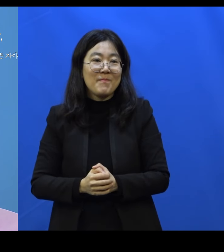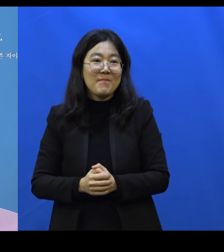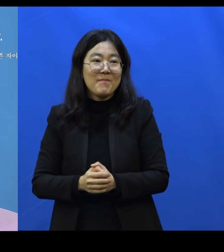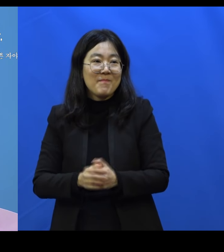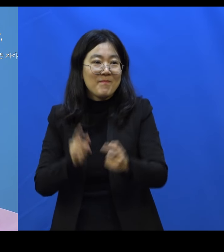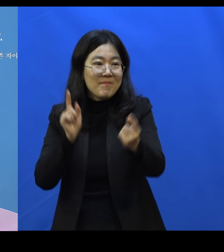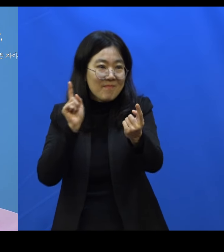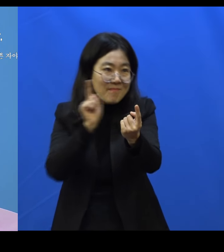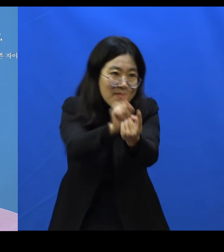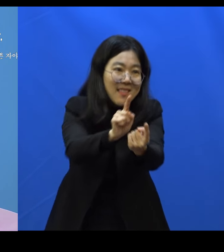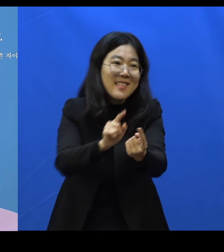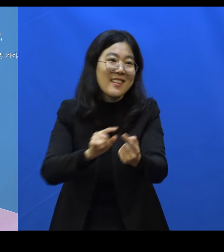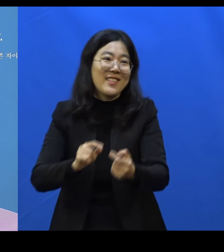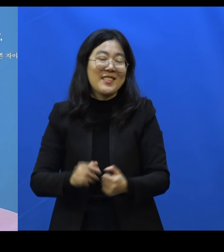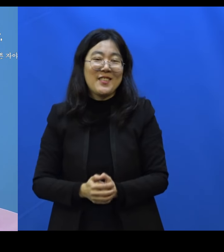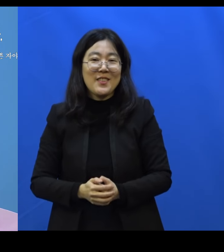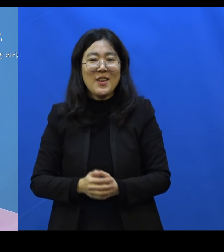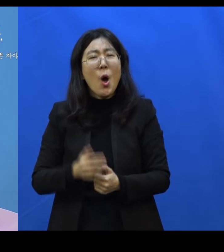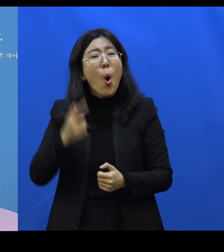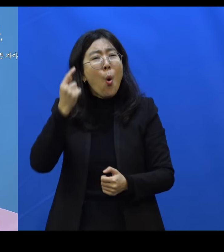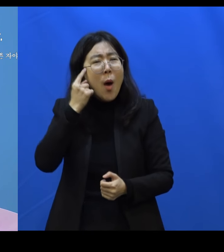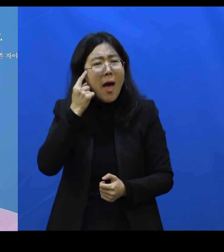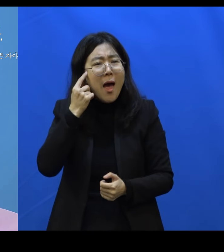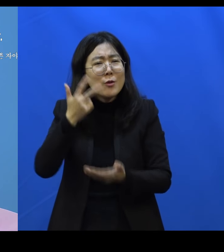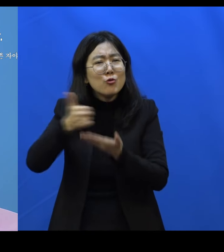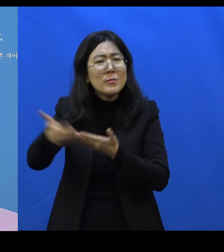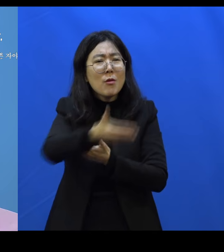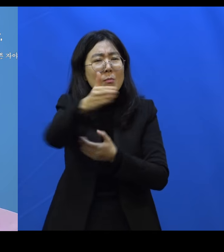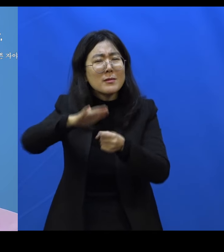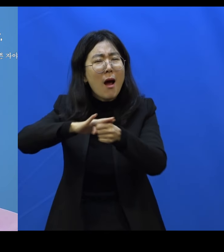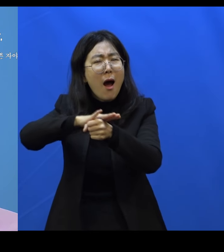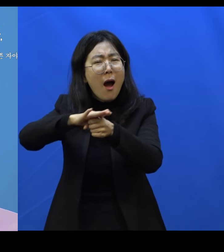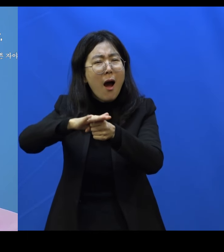항상 그렇습니다. 사랑하는 편이 적극적이고 빠른 거죠.